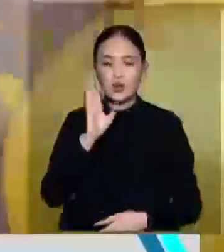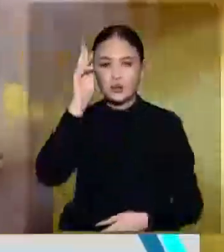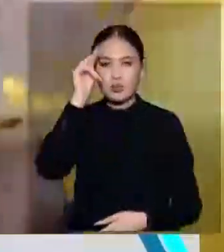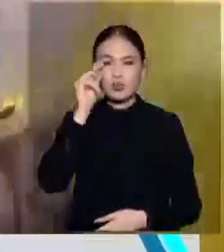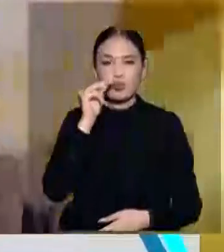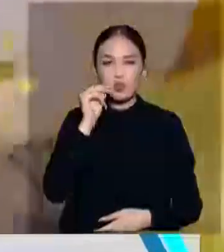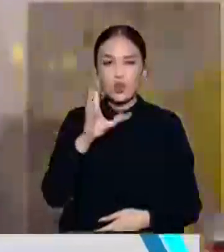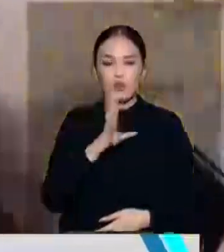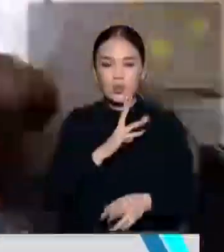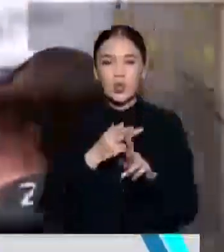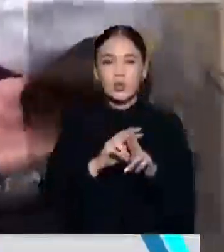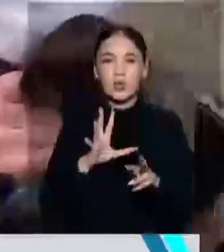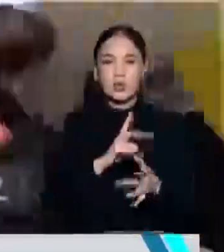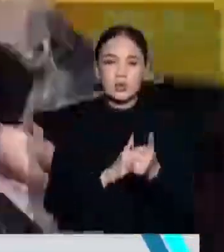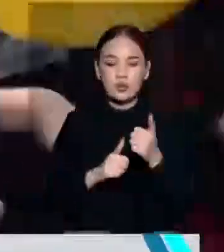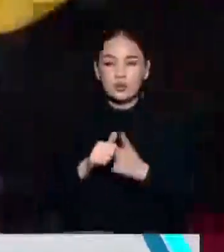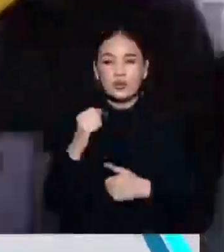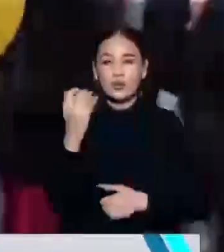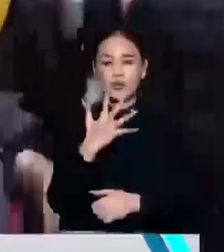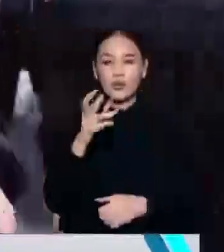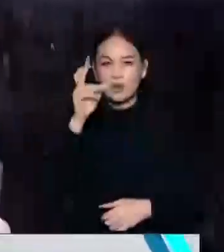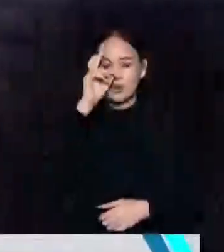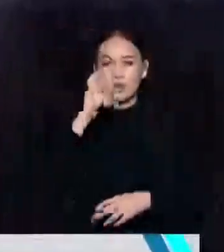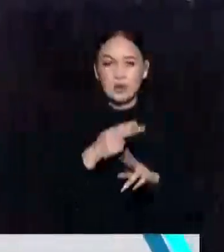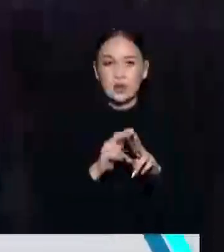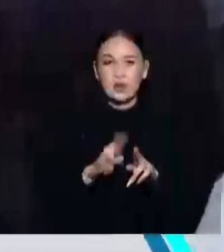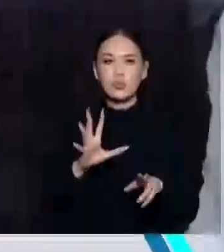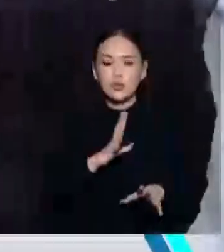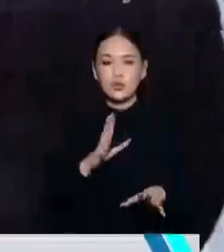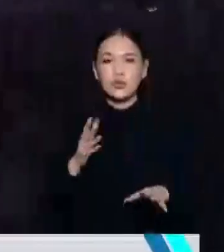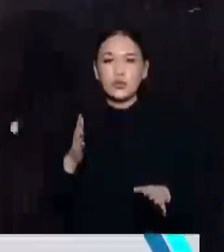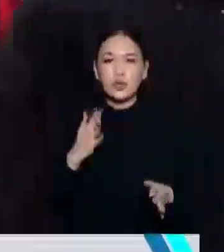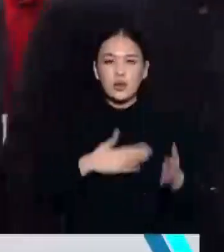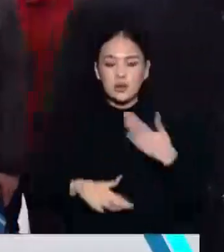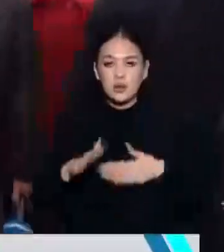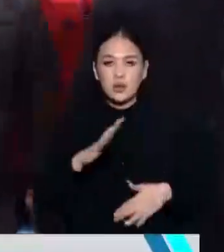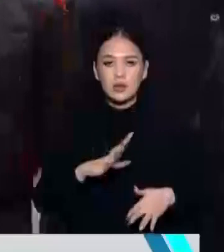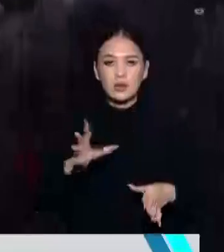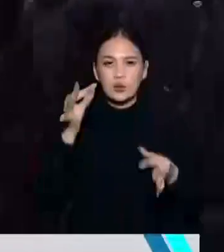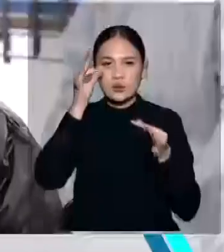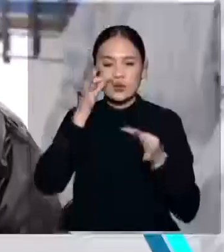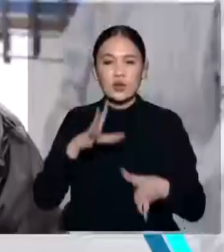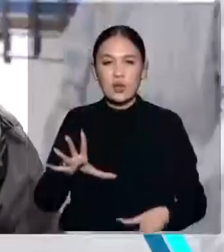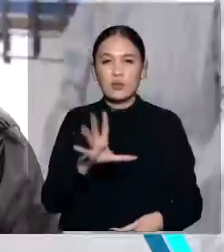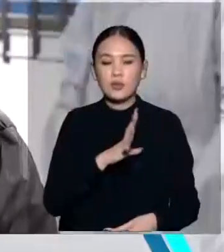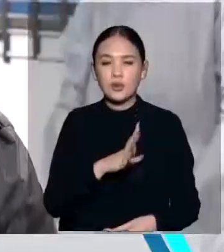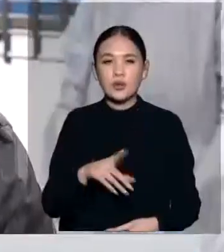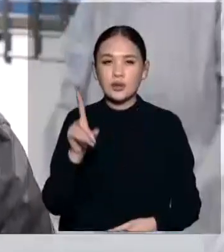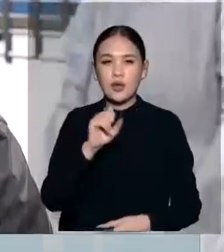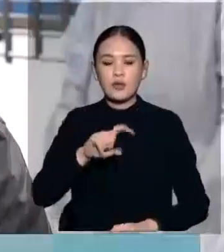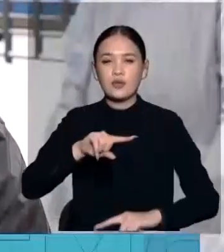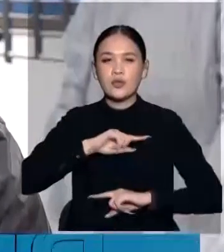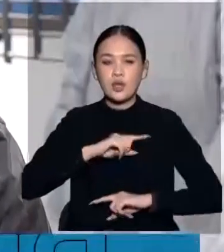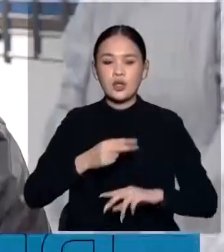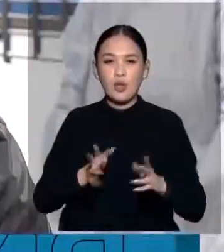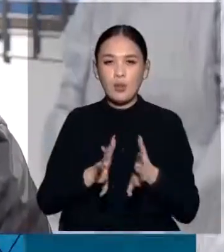ее команда опередила соперников из 5 стран. Слова благодарности растрогали саму девушку, и она не смогла сдержать слез. Для финала это слишком